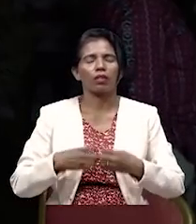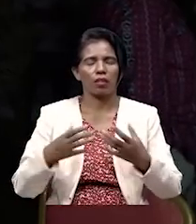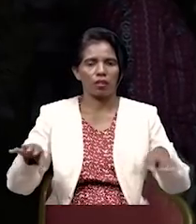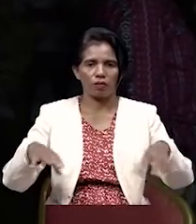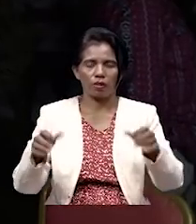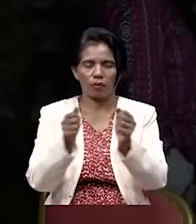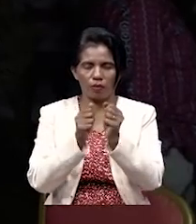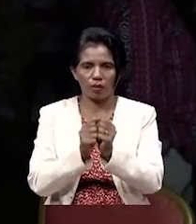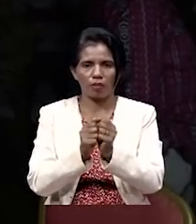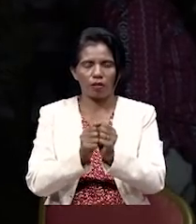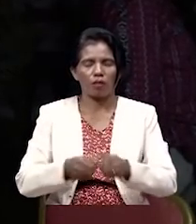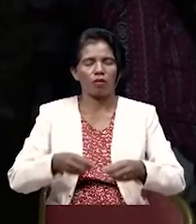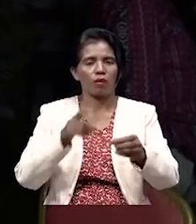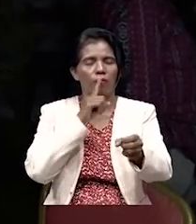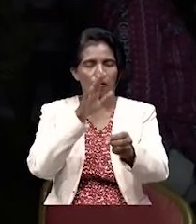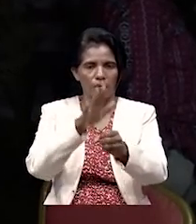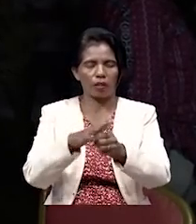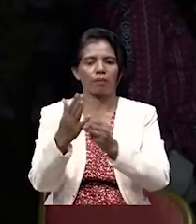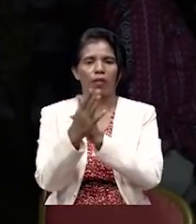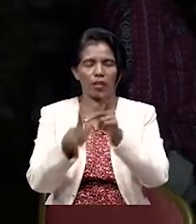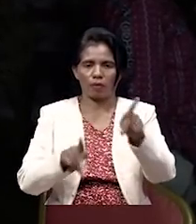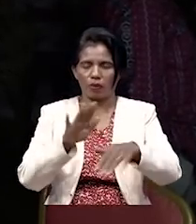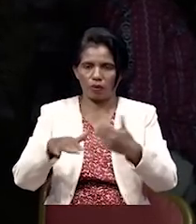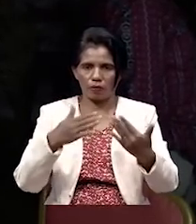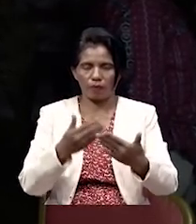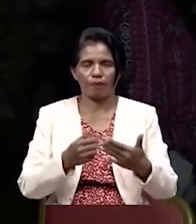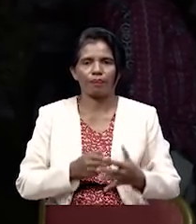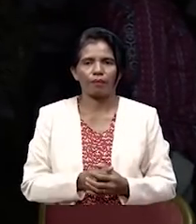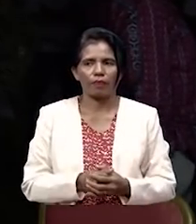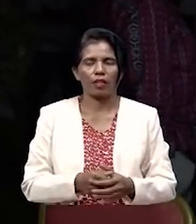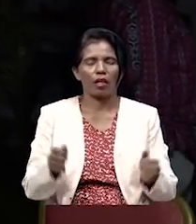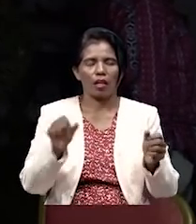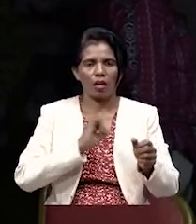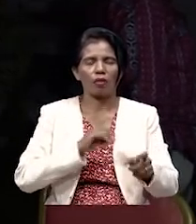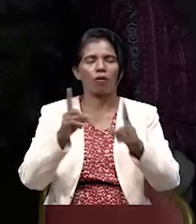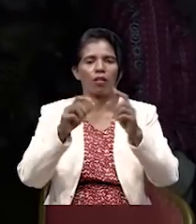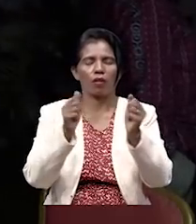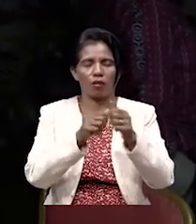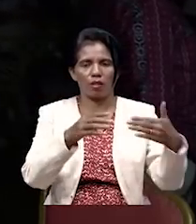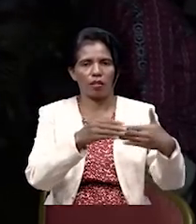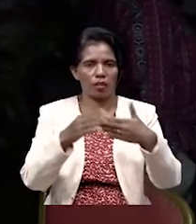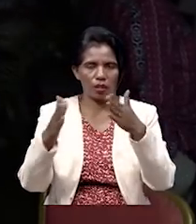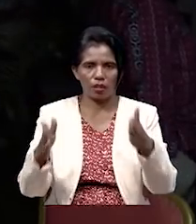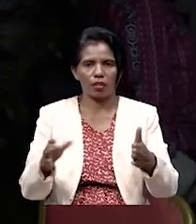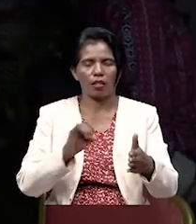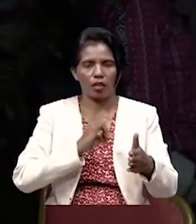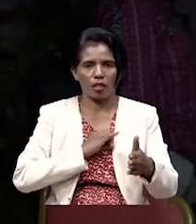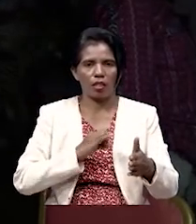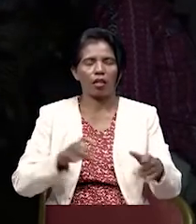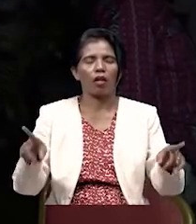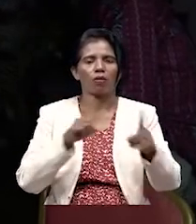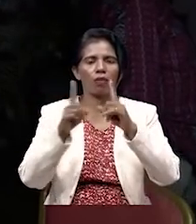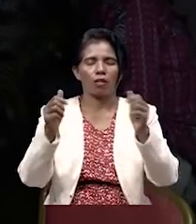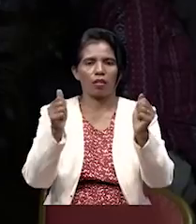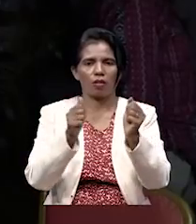memenuhi janjinya pada rakyatnya. Karenanya saya berbincang dengan para pemimpinnya, tapi juga bukan hanya para pemimpin, saya besok akan berbincang dengan